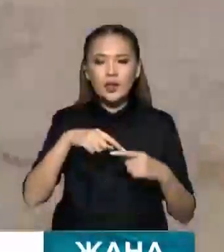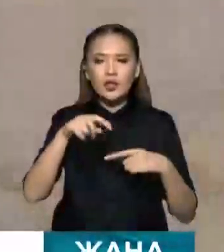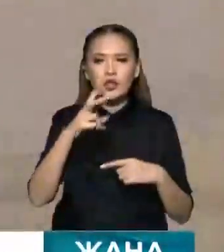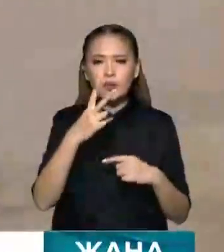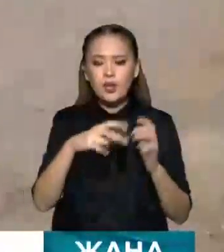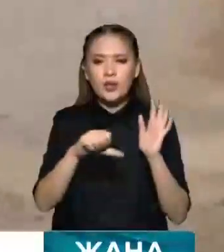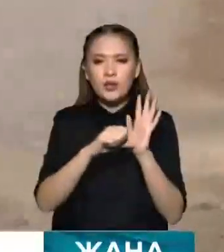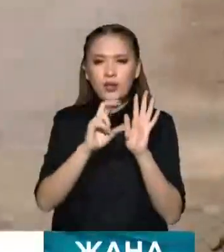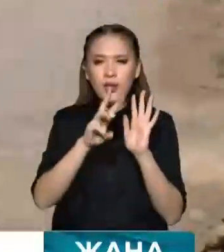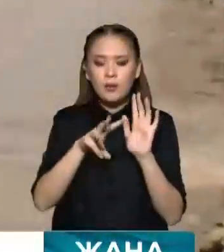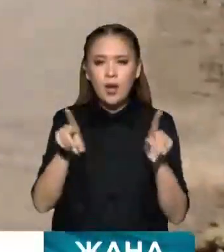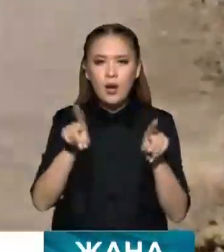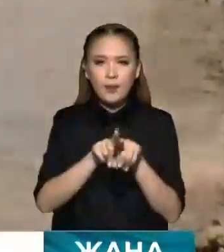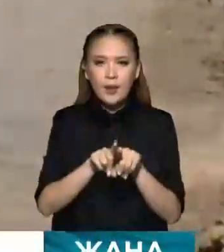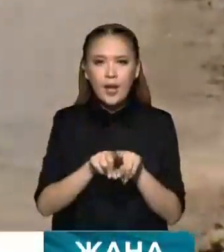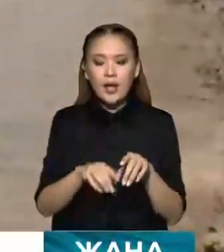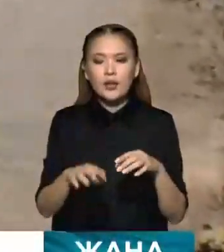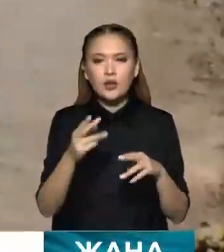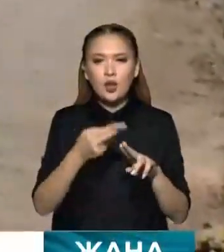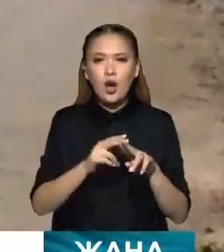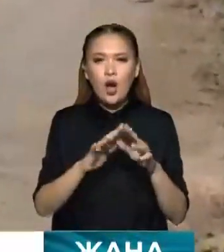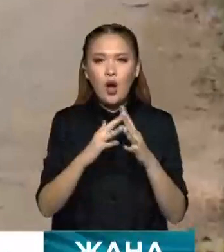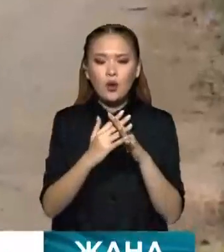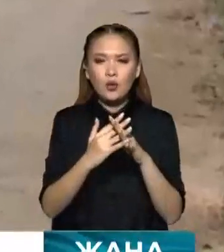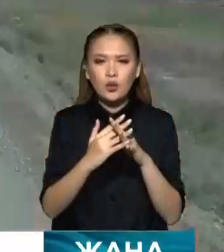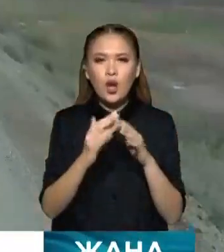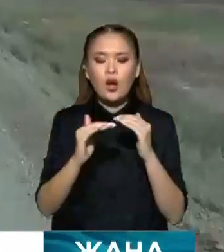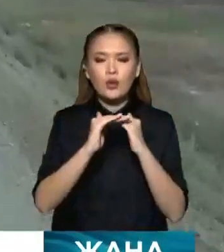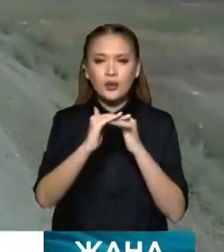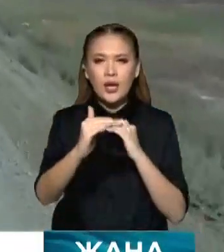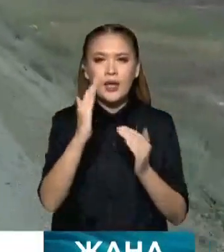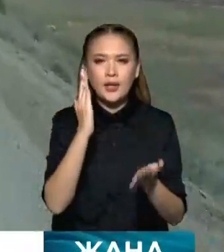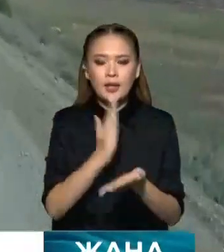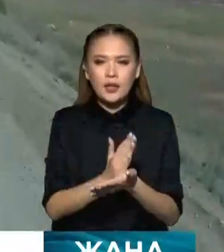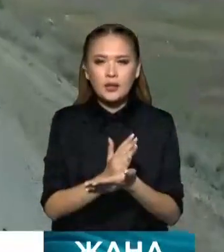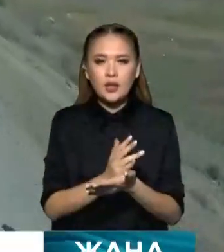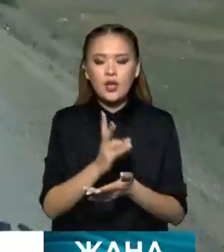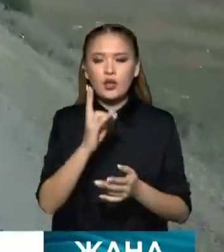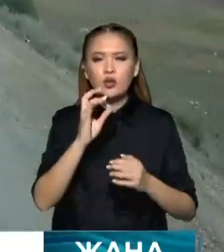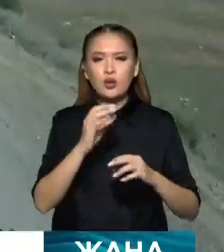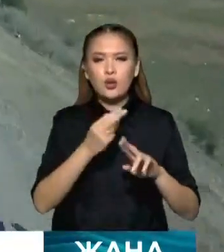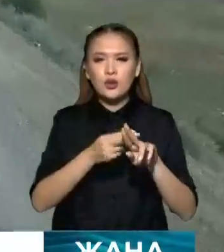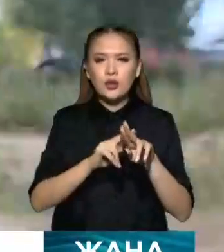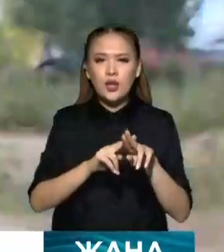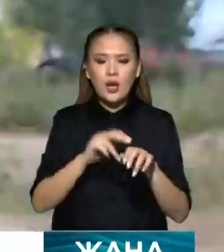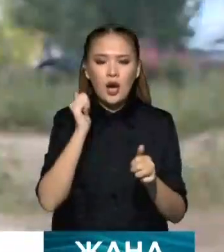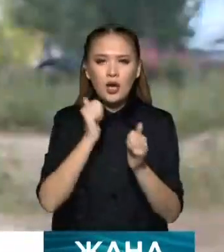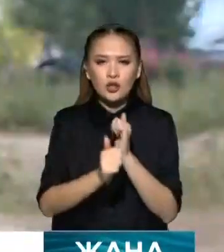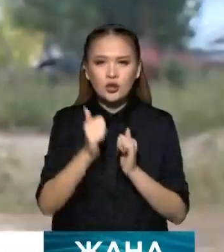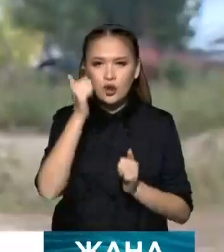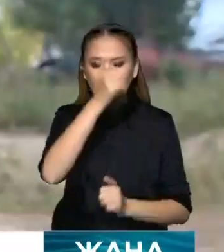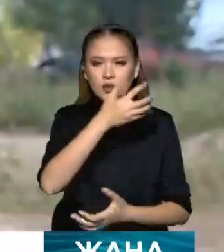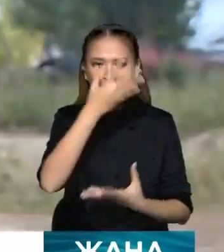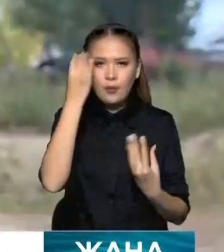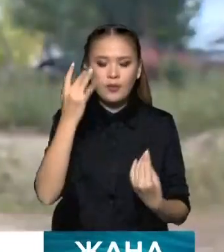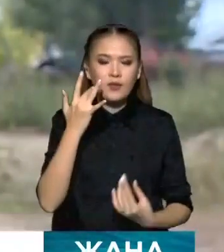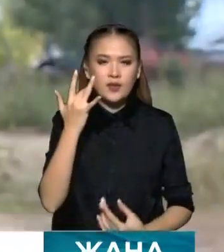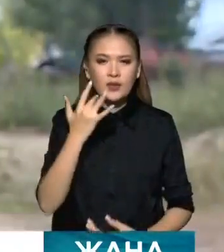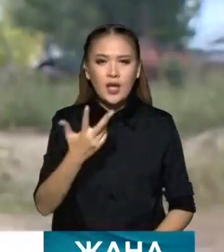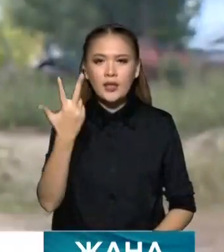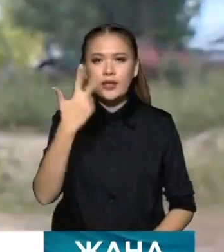қашықта. Тақтайдай болмаса да ауылға дейін таш жол төселген. Бірақ ұлтарақтай жер жылда ұмыт қалады. 30 жыл болды осы